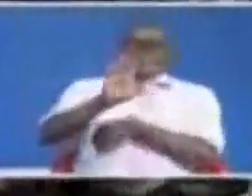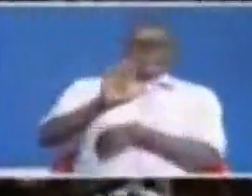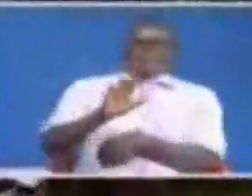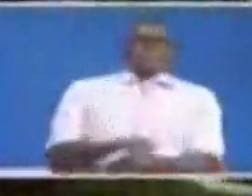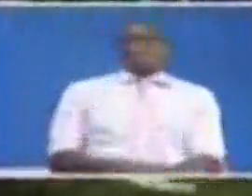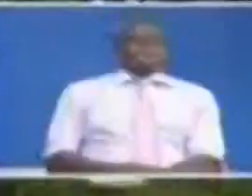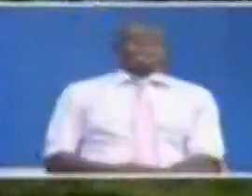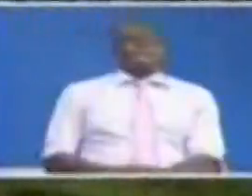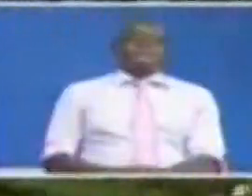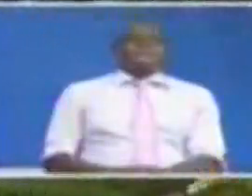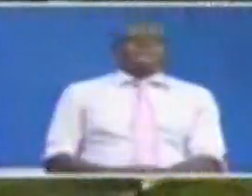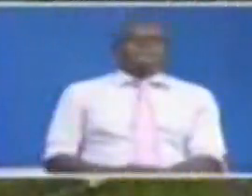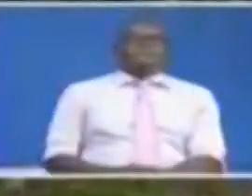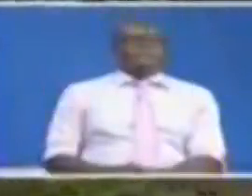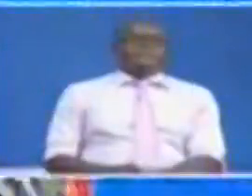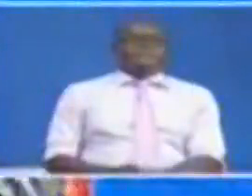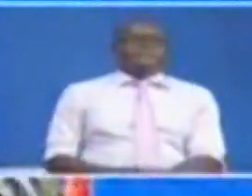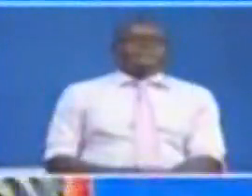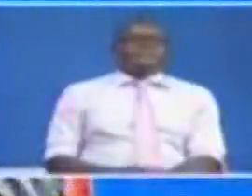Duncan Hemba, KTN.